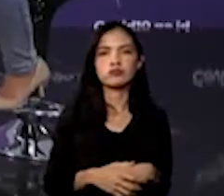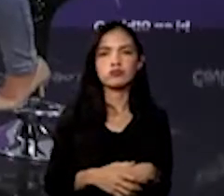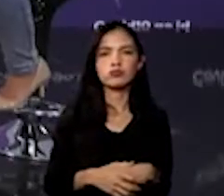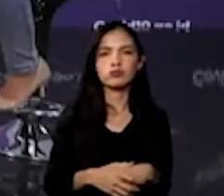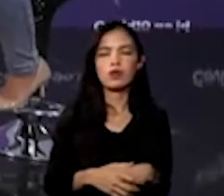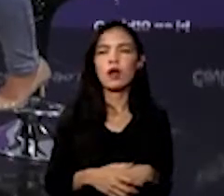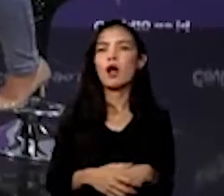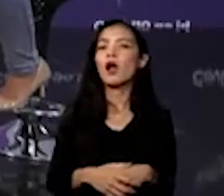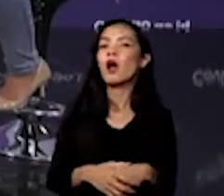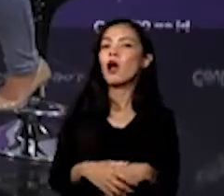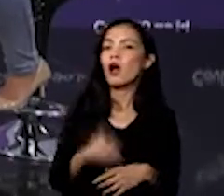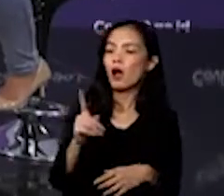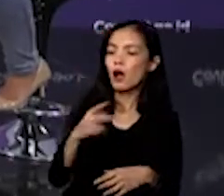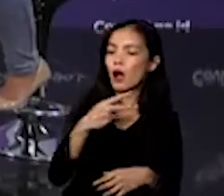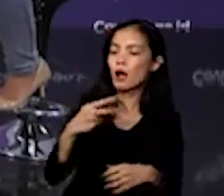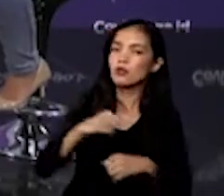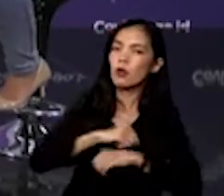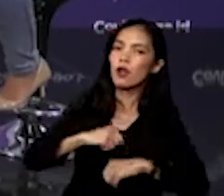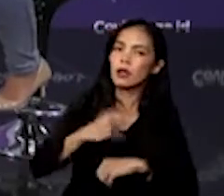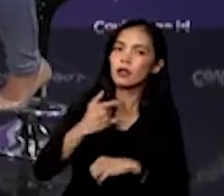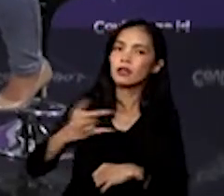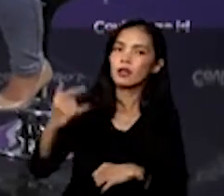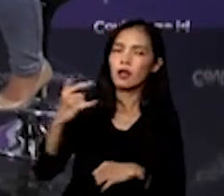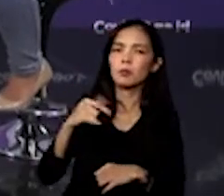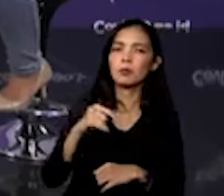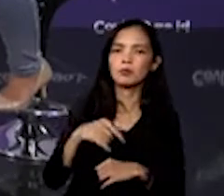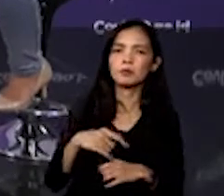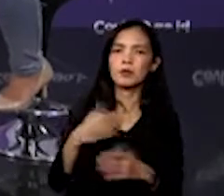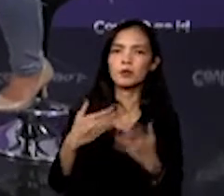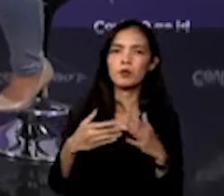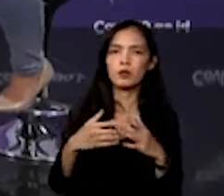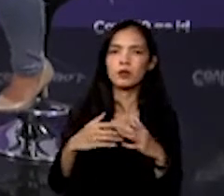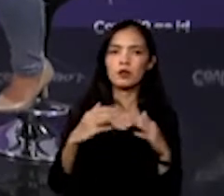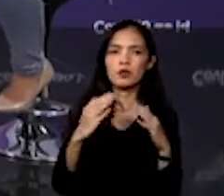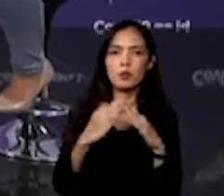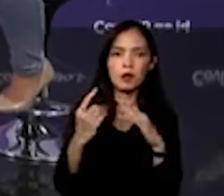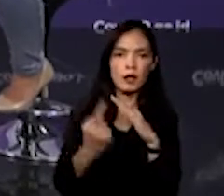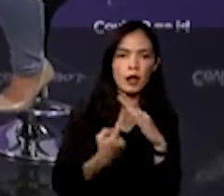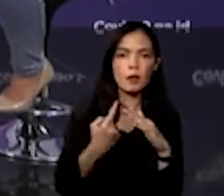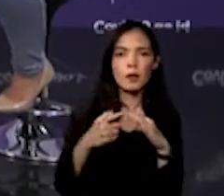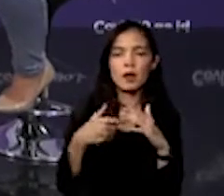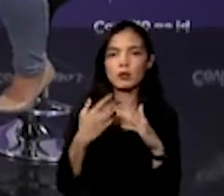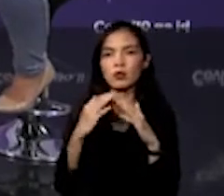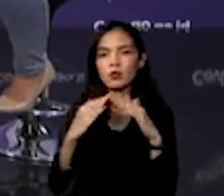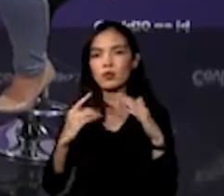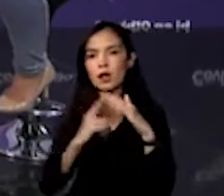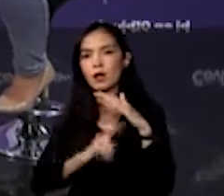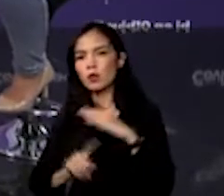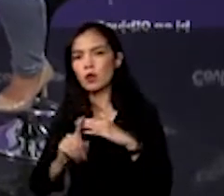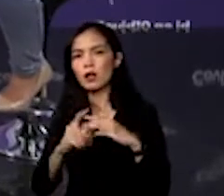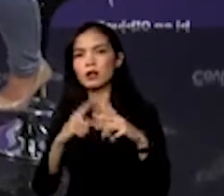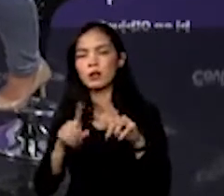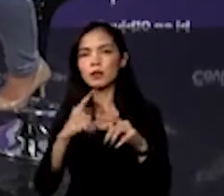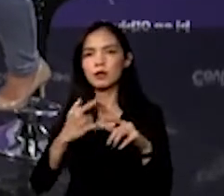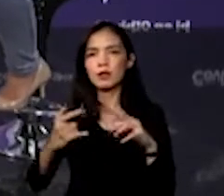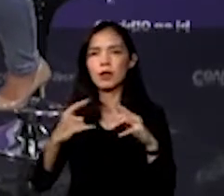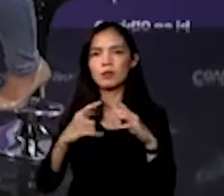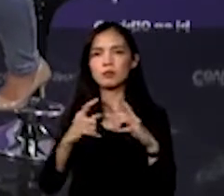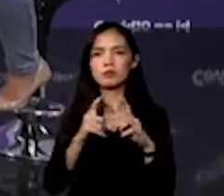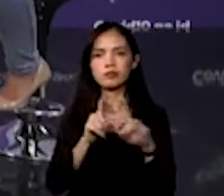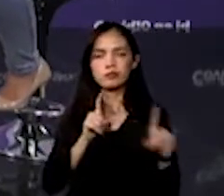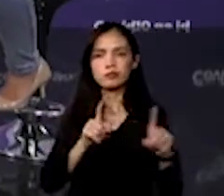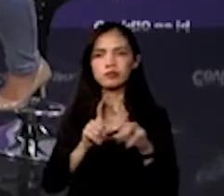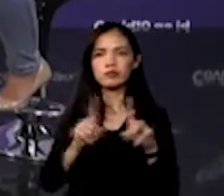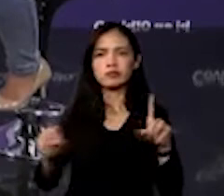kondisi pandemi ini kita tetap harus olahraga pemirsa baik di dalam maupun di luar dengan tetap menjaga jarak juga ya Dok Ya